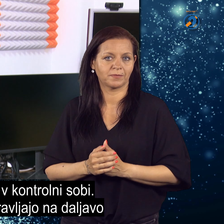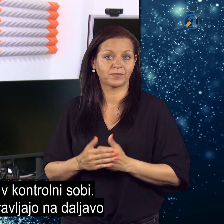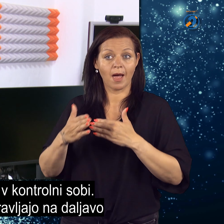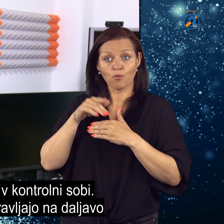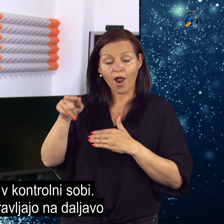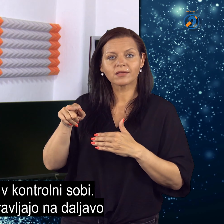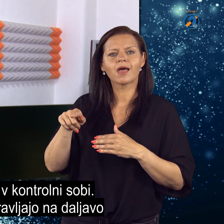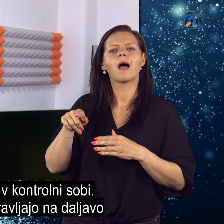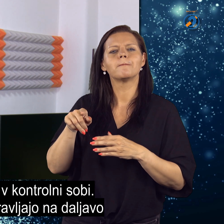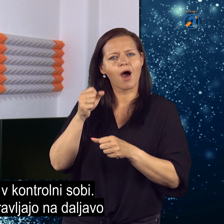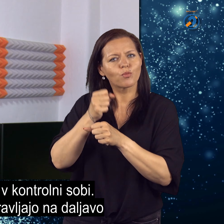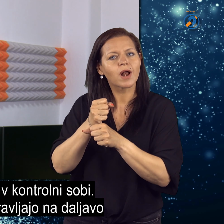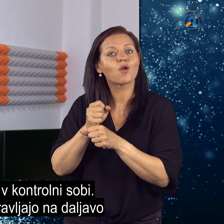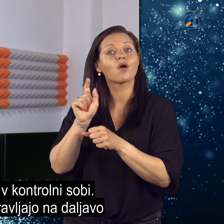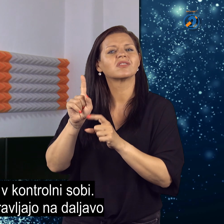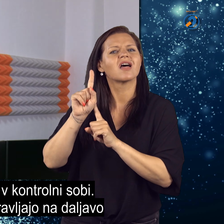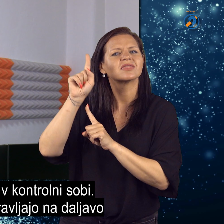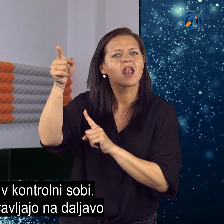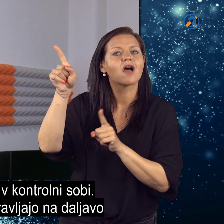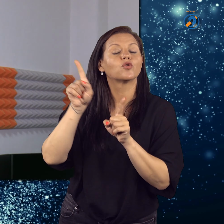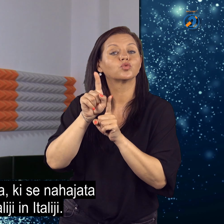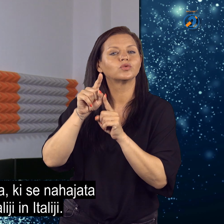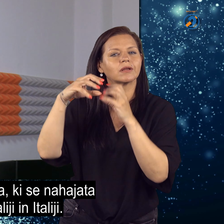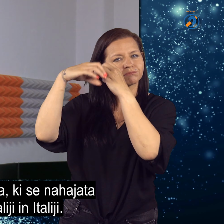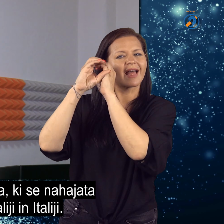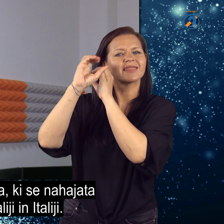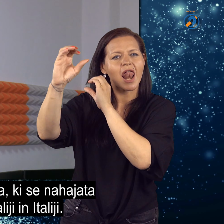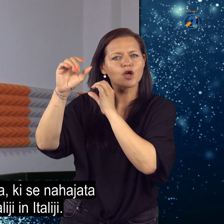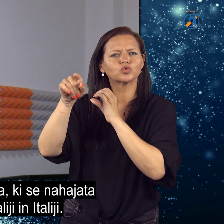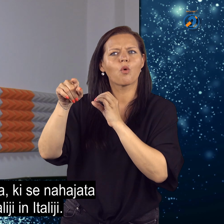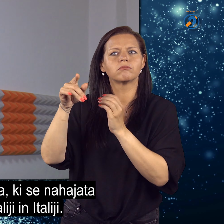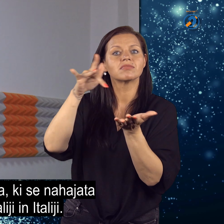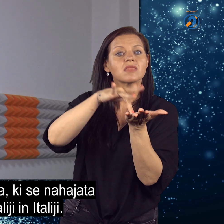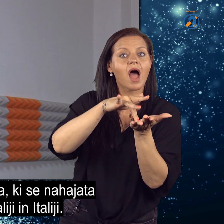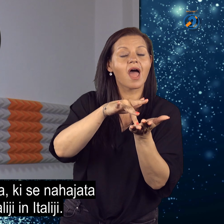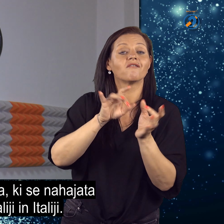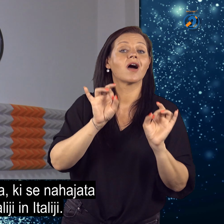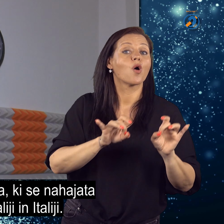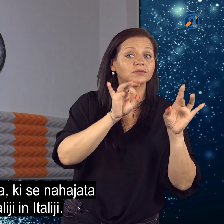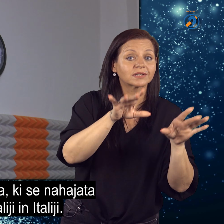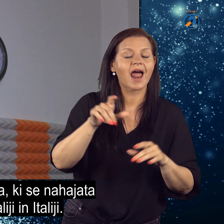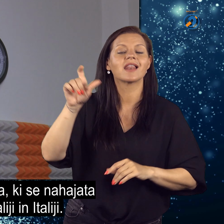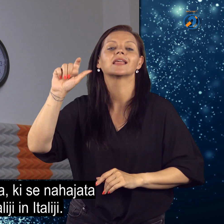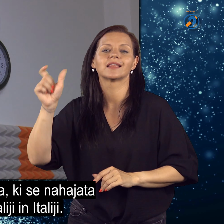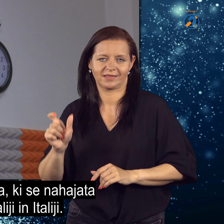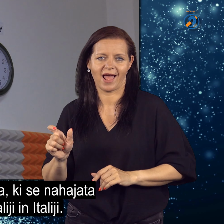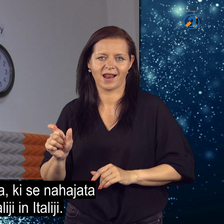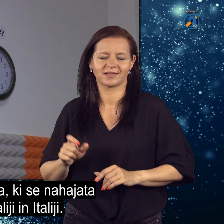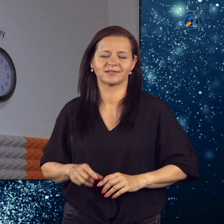Poleg tega upravljajo nadaljavo tudi teleskopa, ki se nahajato v Avstraliji in Italiji.